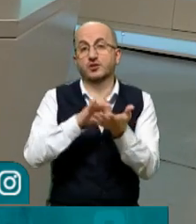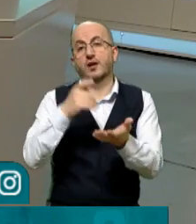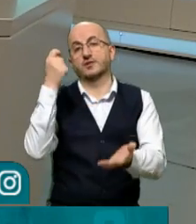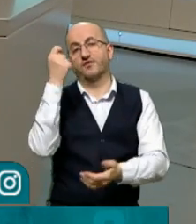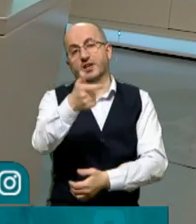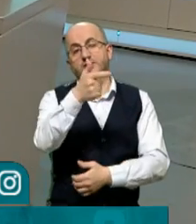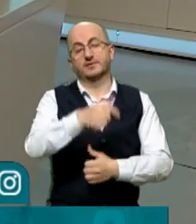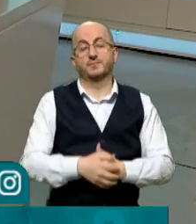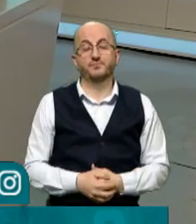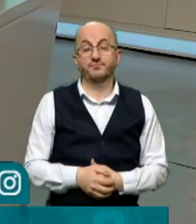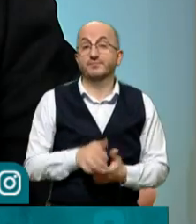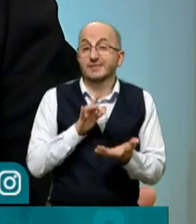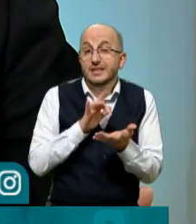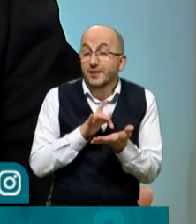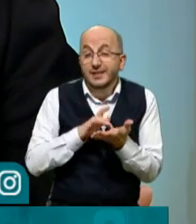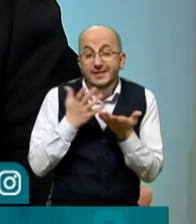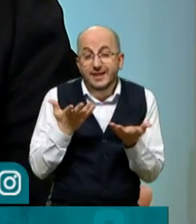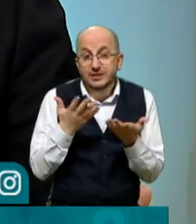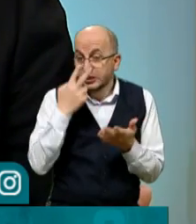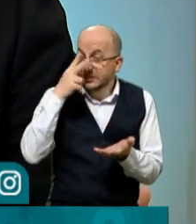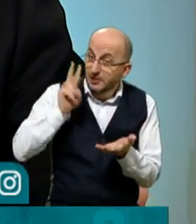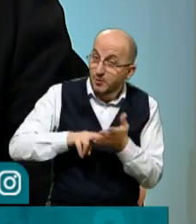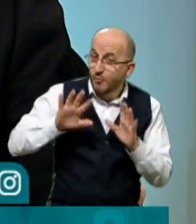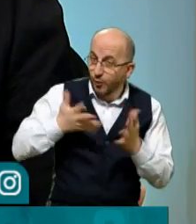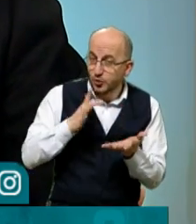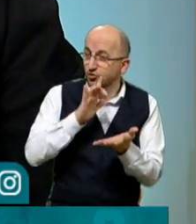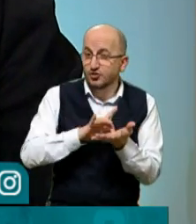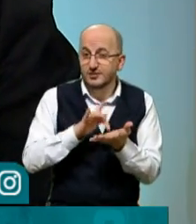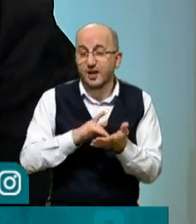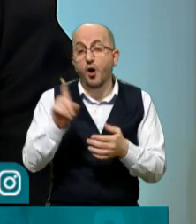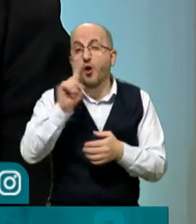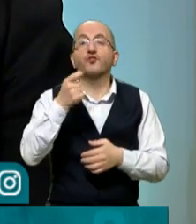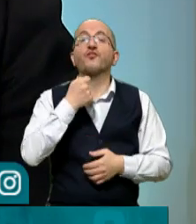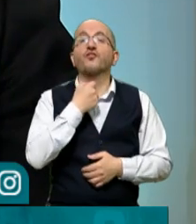versin. Kefareti nedir bu kardeşimizin? Yemin kefareti.